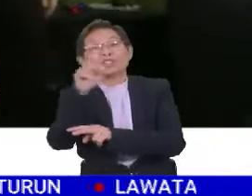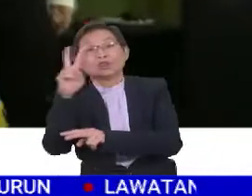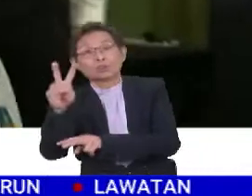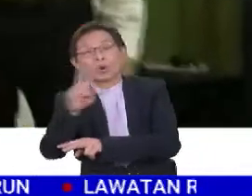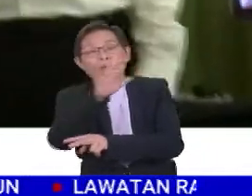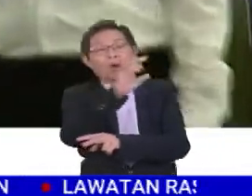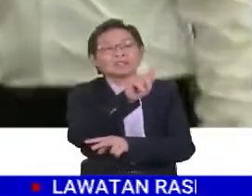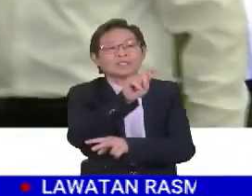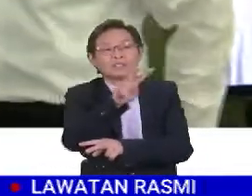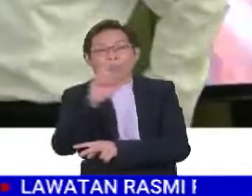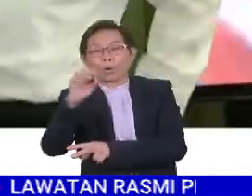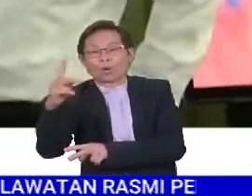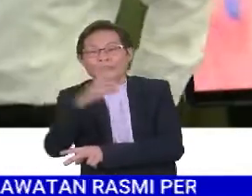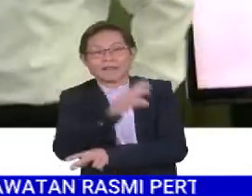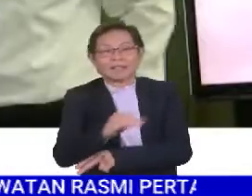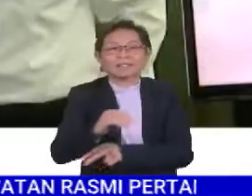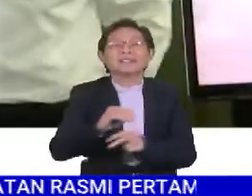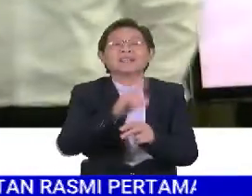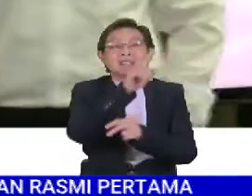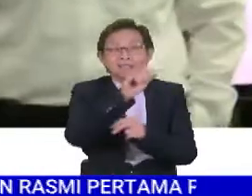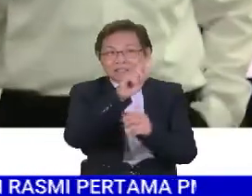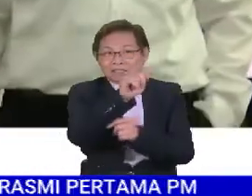OK dan saluran sukan RTM.